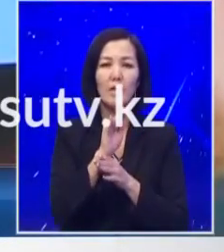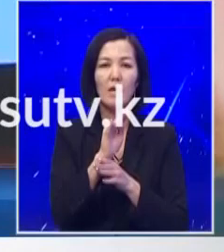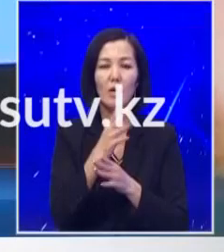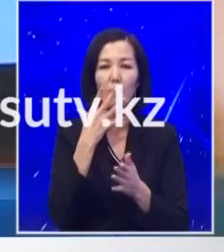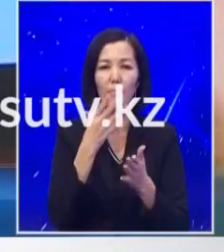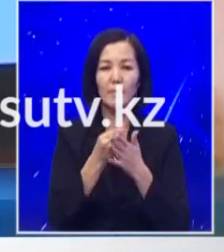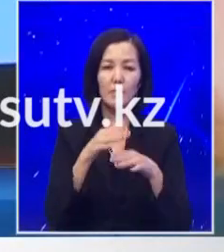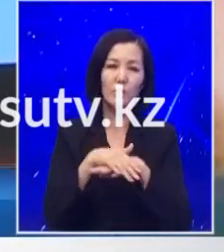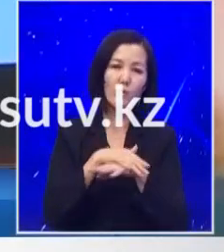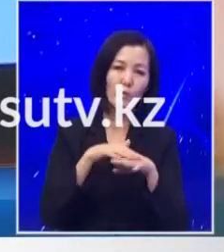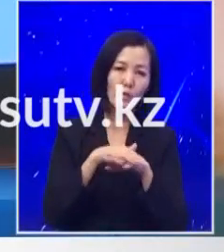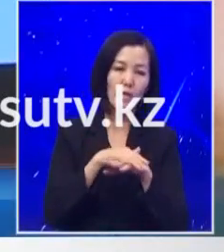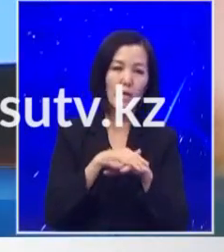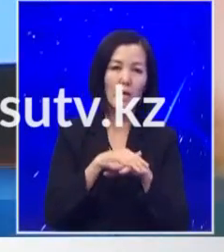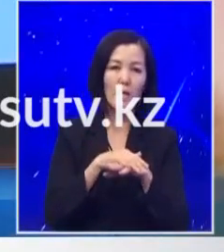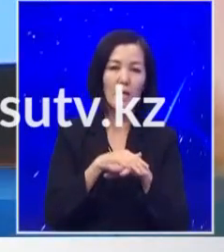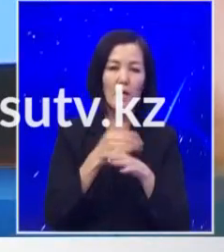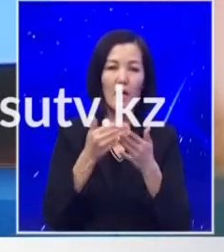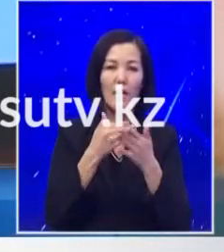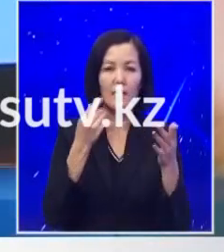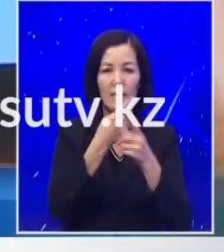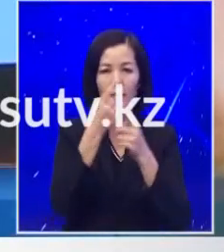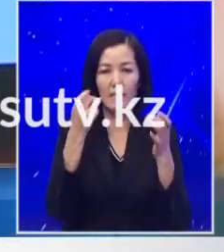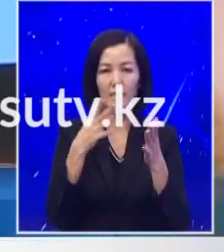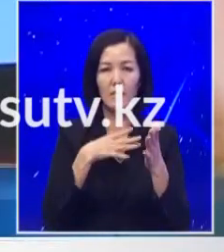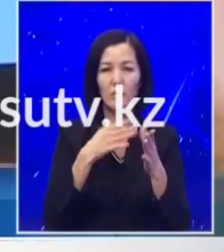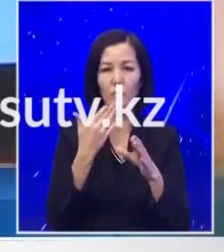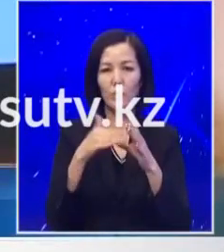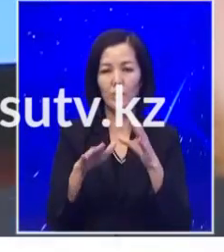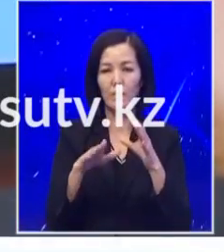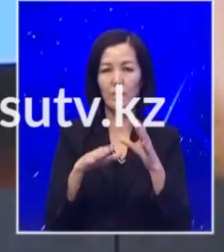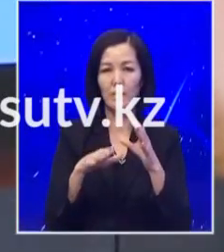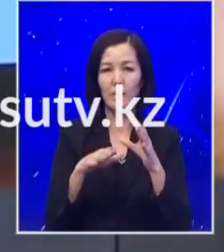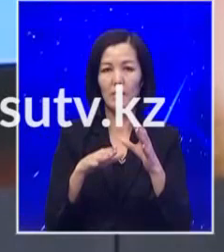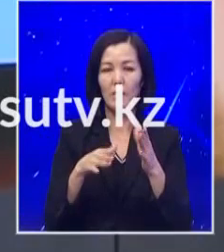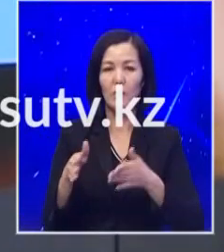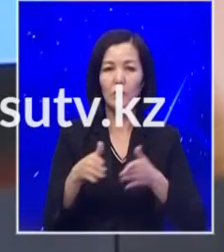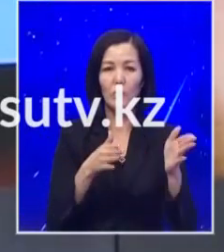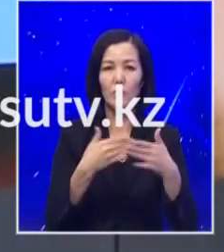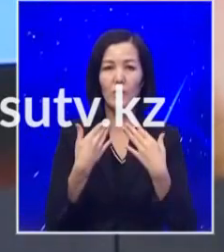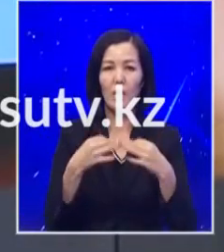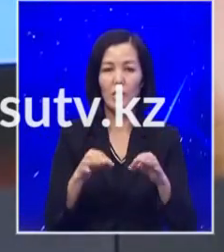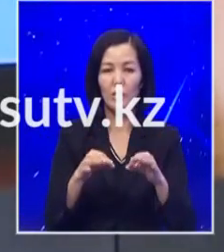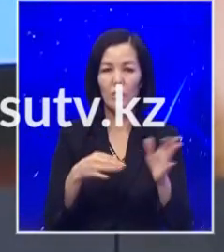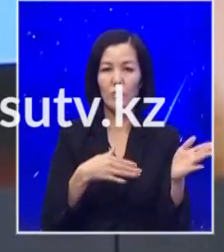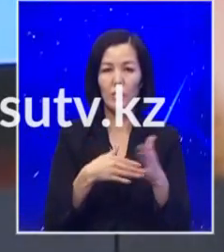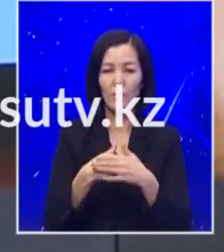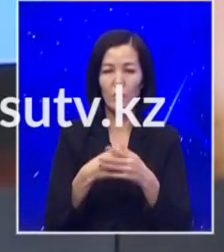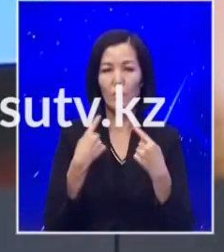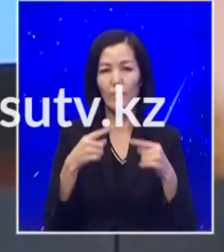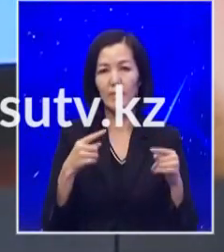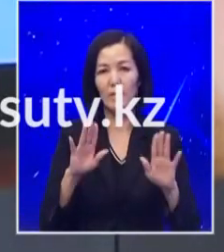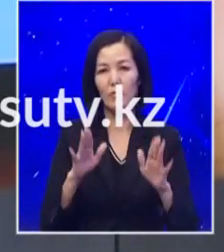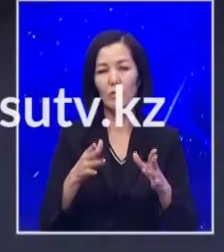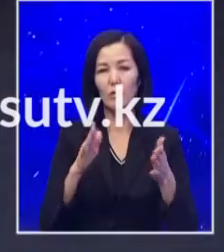тұрғындарға жаңағы дауылды ескертулер туралы ақпаратты, жолдың ашылуы, жабылуы және басқа да көптеген төтенше